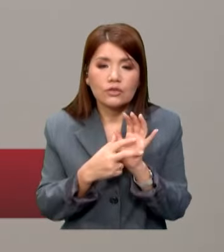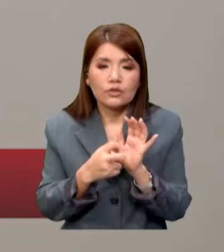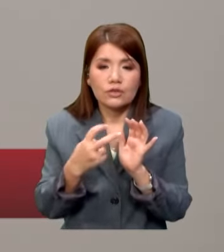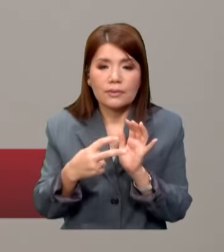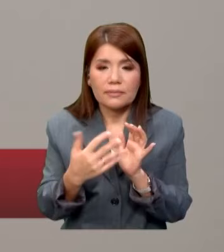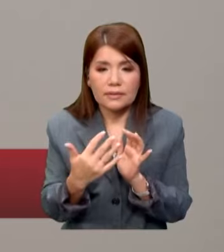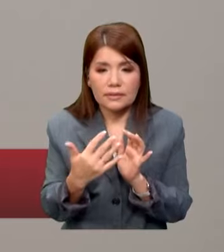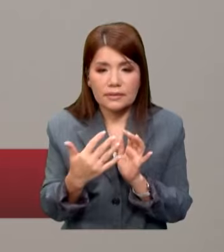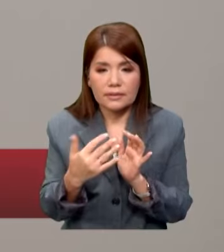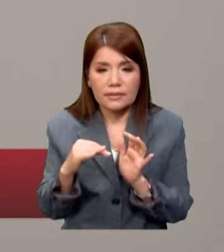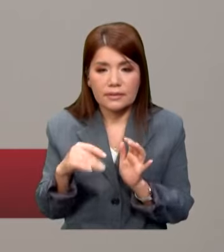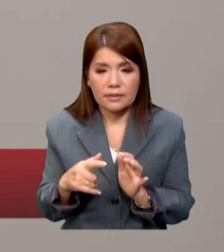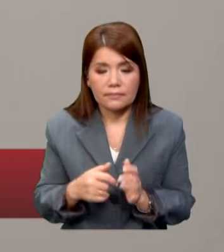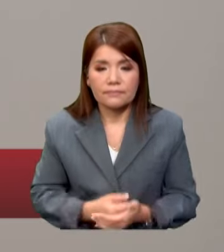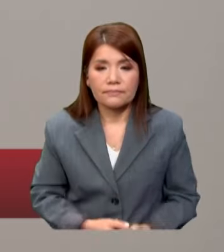825. Каспи.